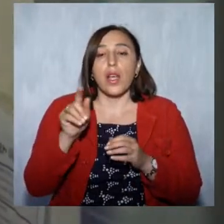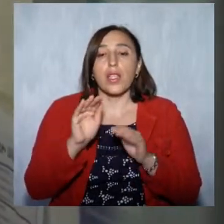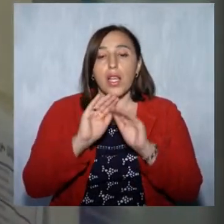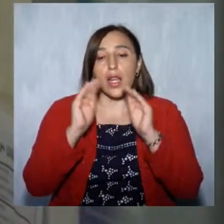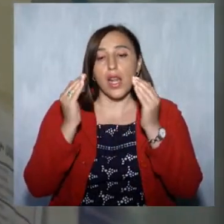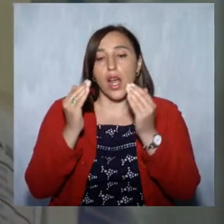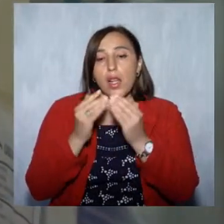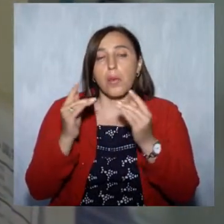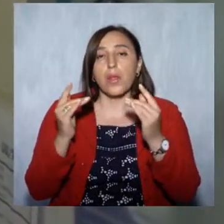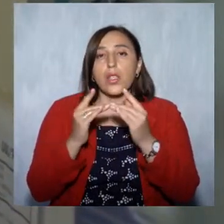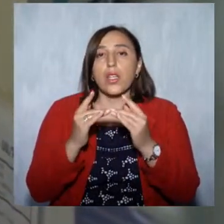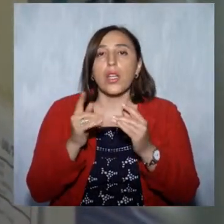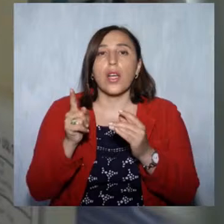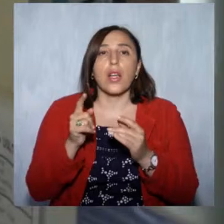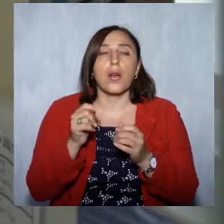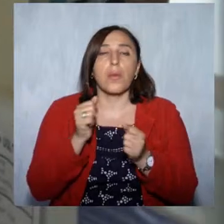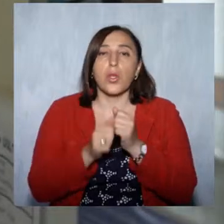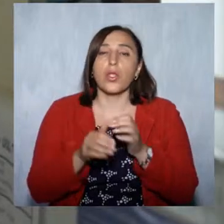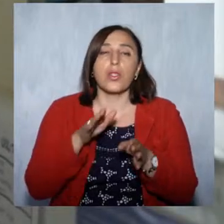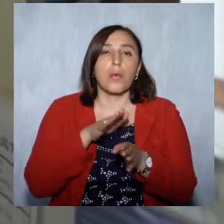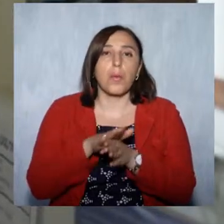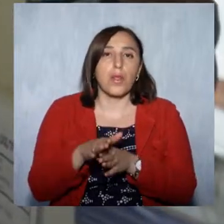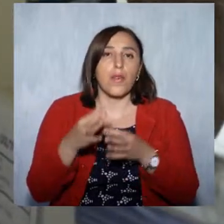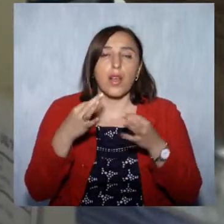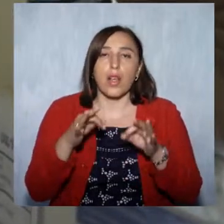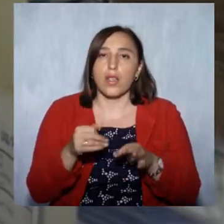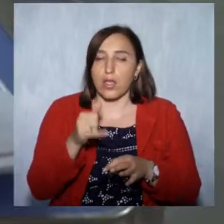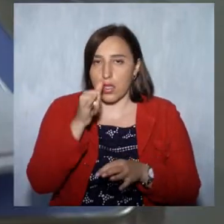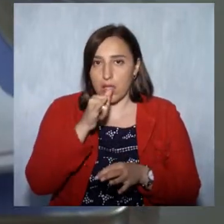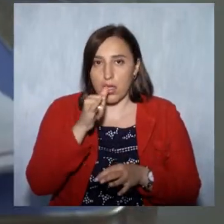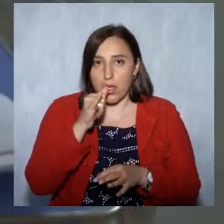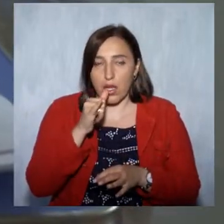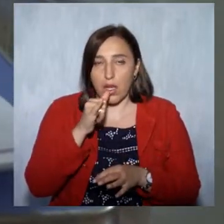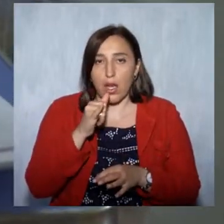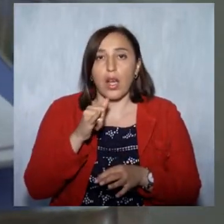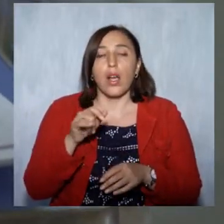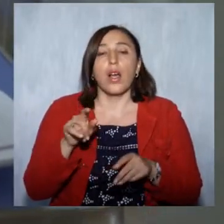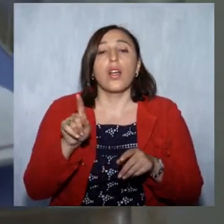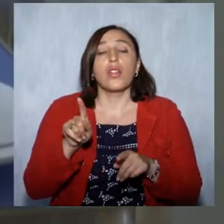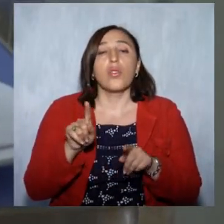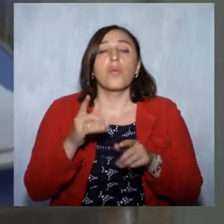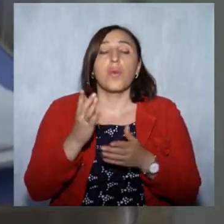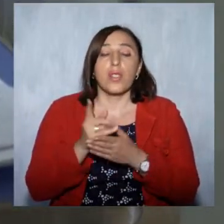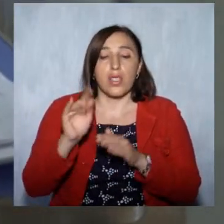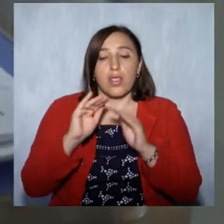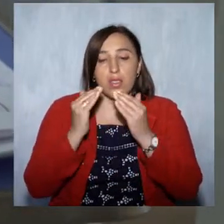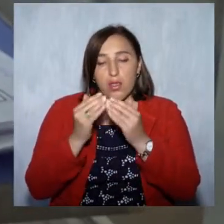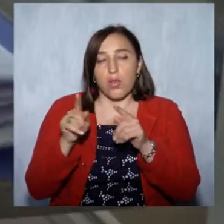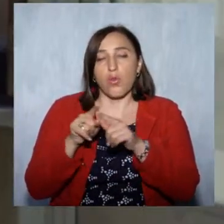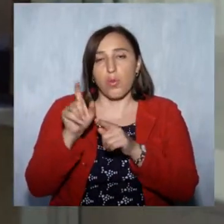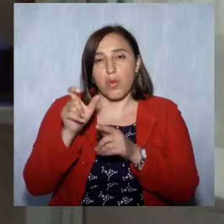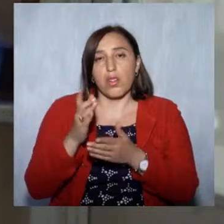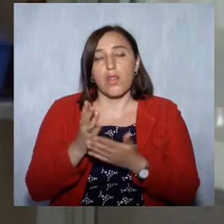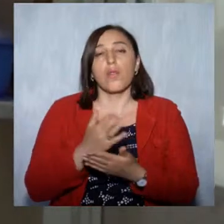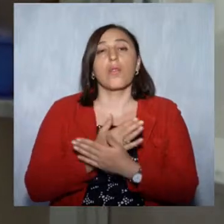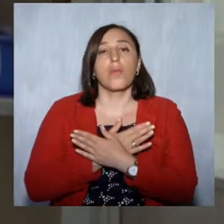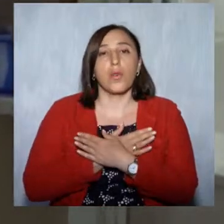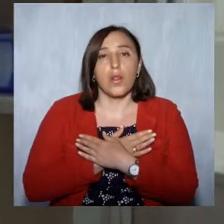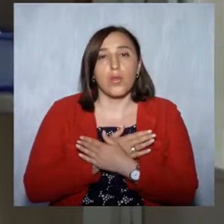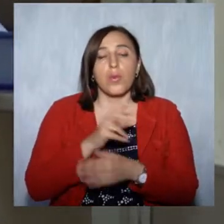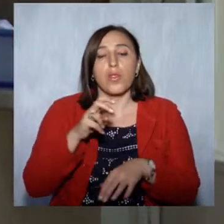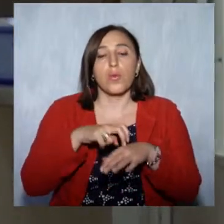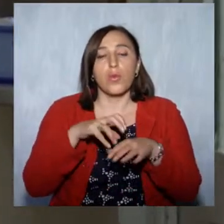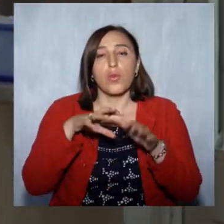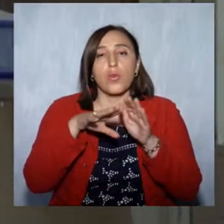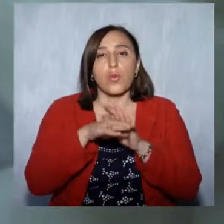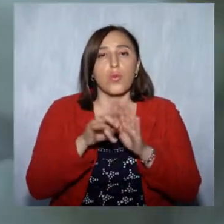ռեանիմացիայում մահճակալներն ազատվում են հիվանդի բուժմամբ պայմանավորված, հաճախ դրանք նաեւ մահվան դեպքերով են պայմանավորվում։ Բուժհաստատությունն արդեն